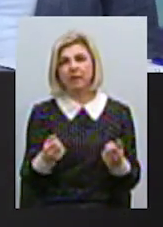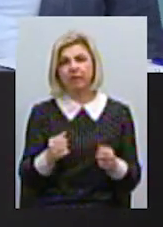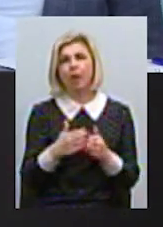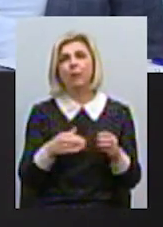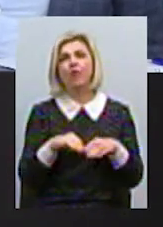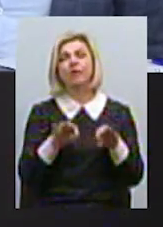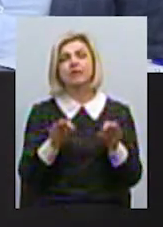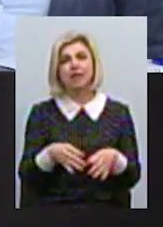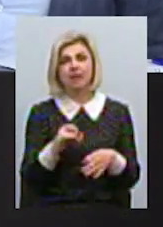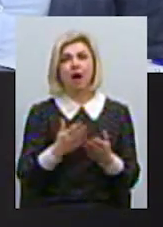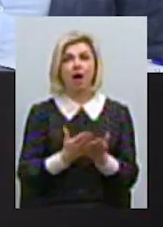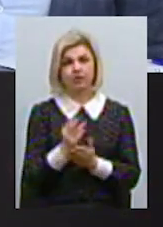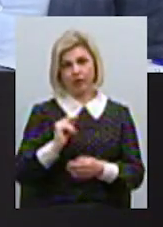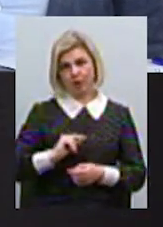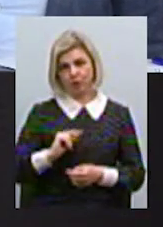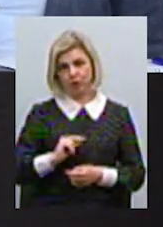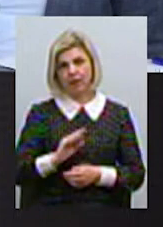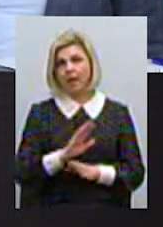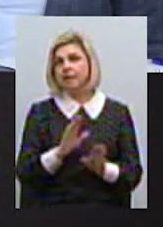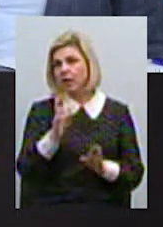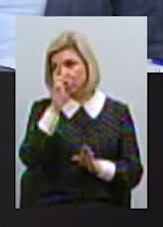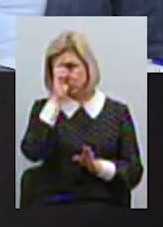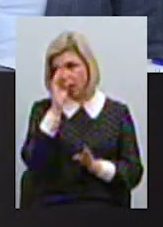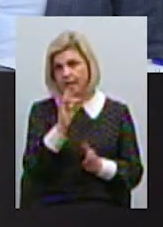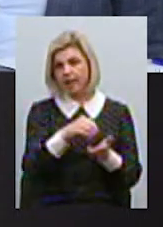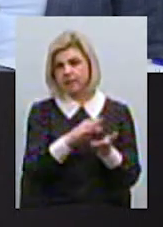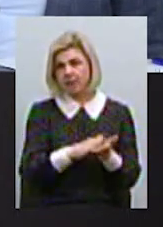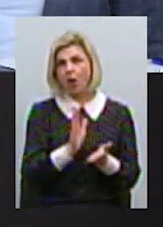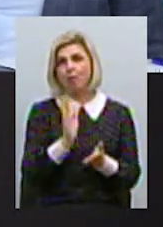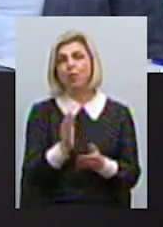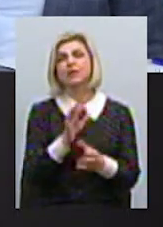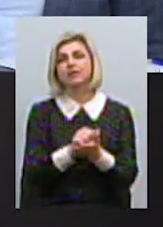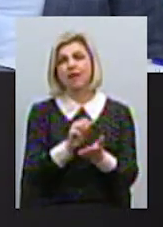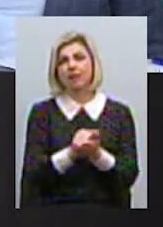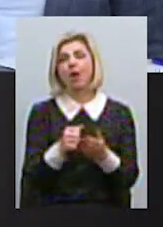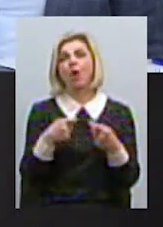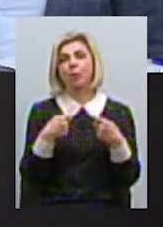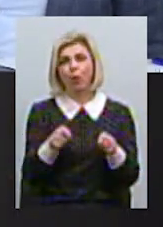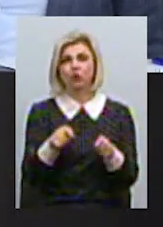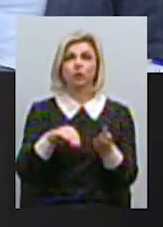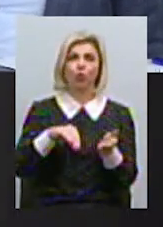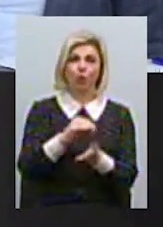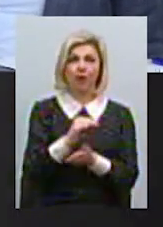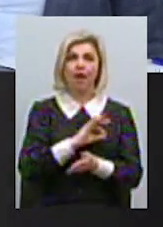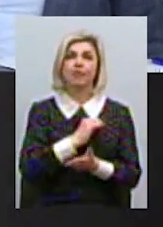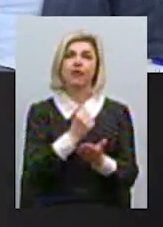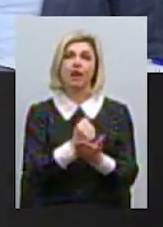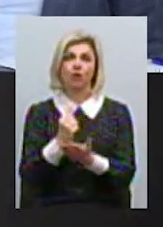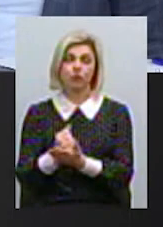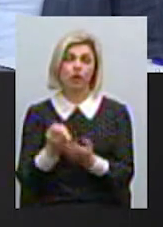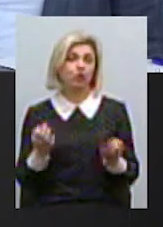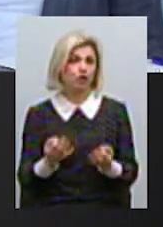і якості роботи. Не державні реєстратори будуть займатися купівлі-продажу, нотаріуси. Тому нічого страшного